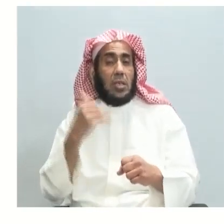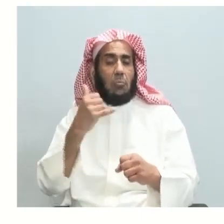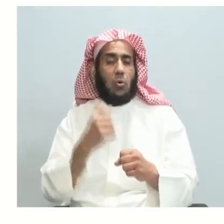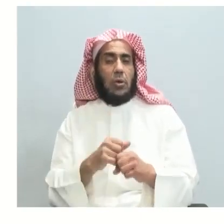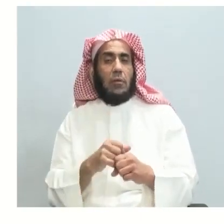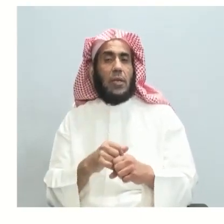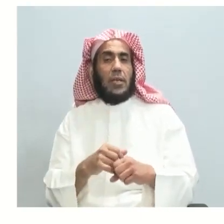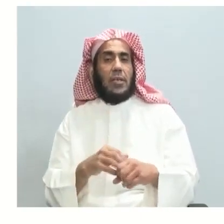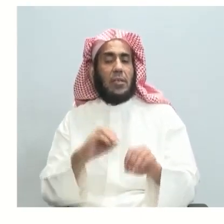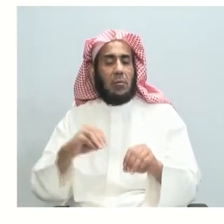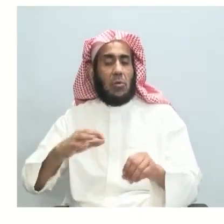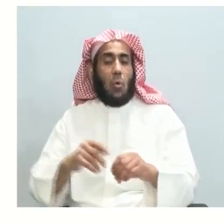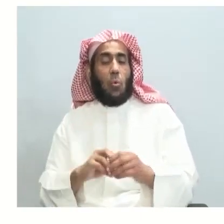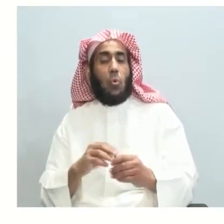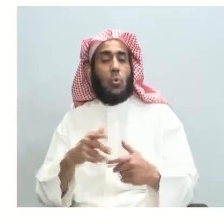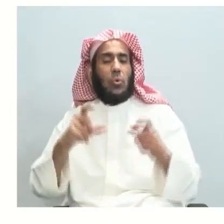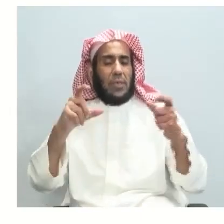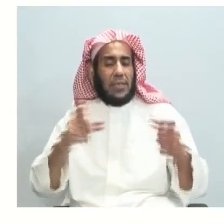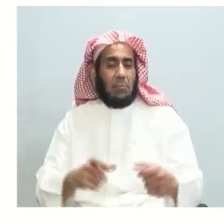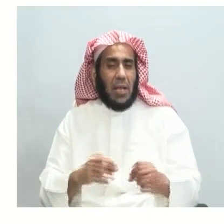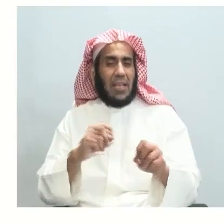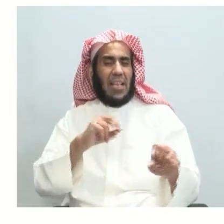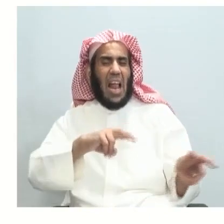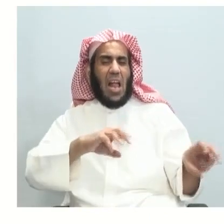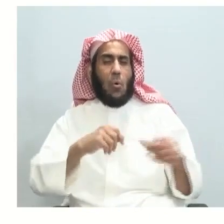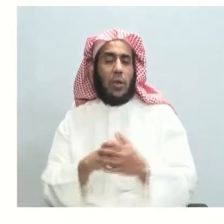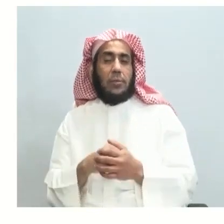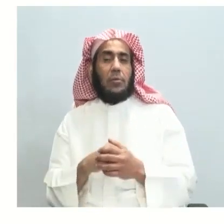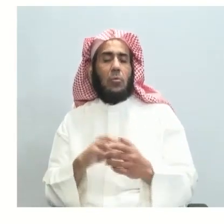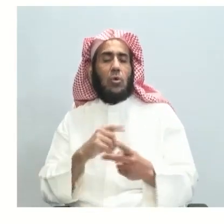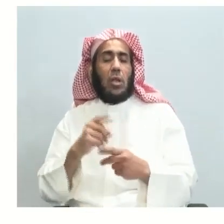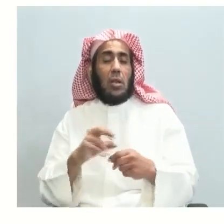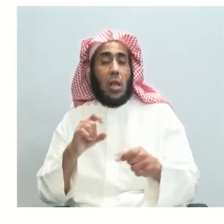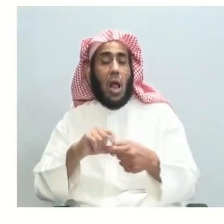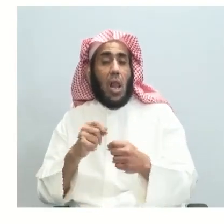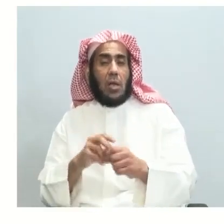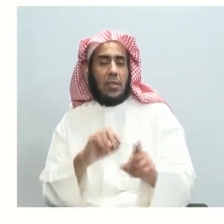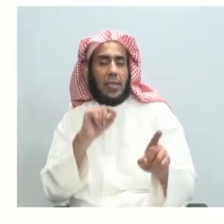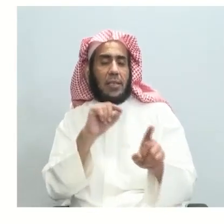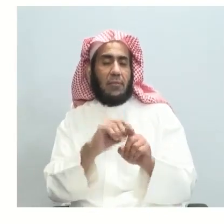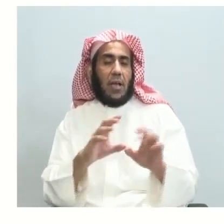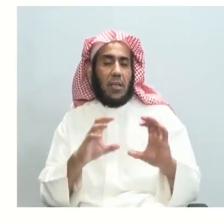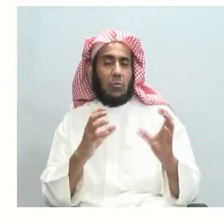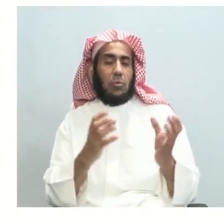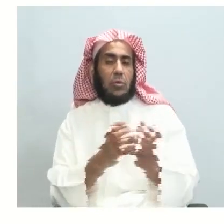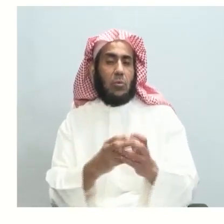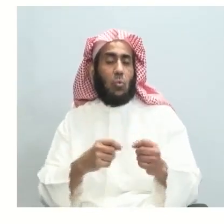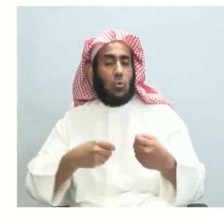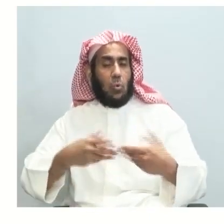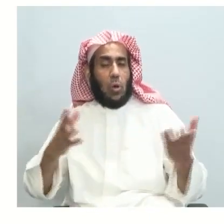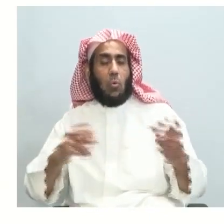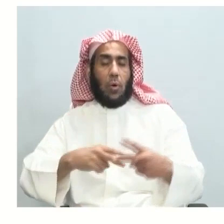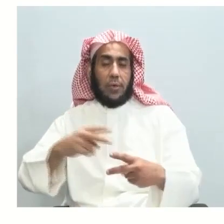مثلا في تربيه او حمايه الحيوانات حينما تكون لد منشاه تتعلق في هذا الامر ستستهدف هذه المجتمعات وتسوق